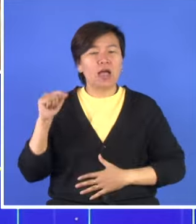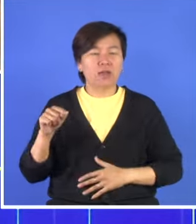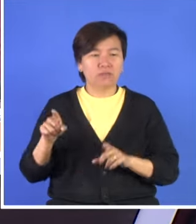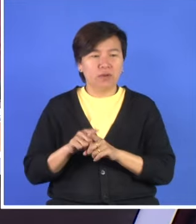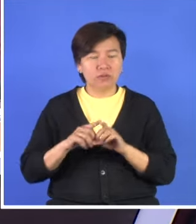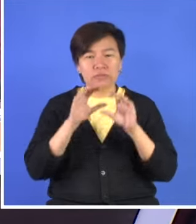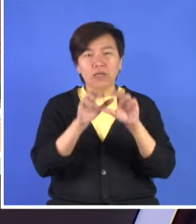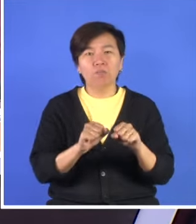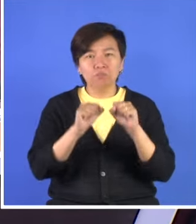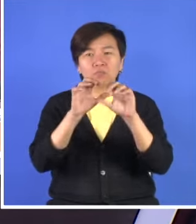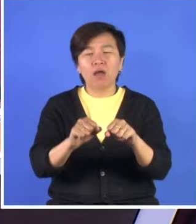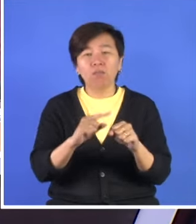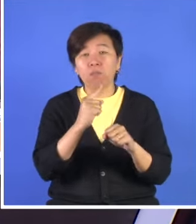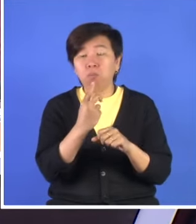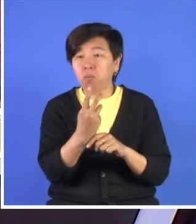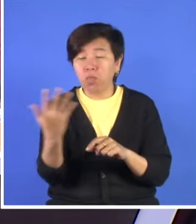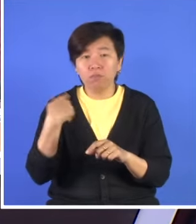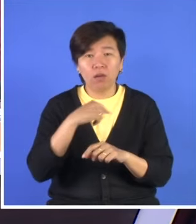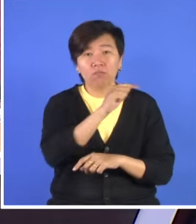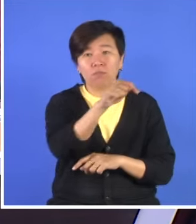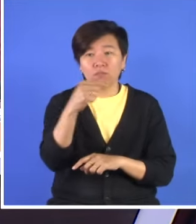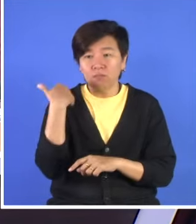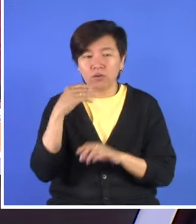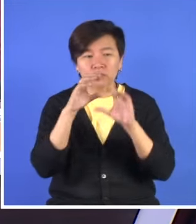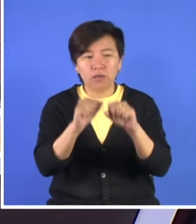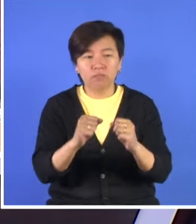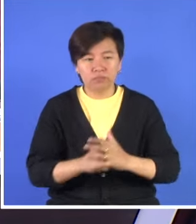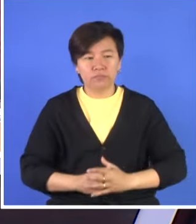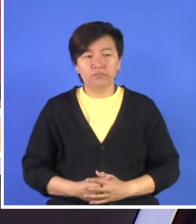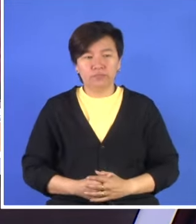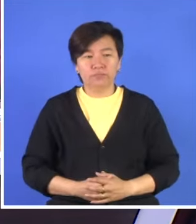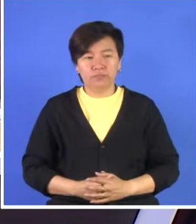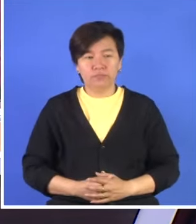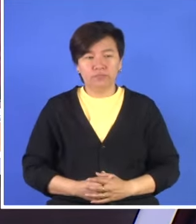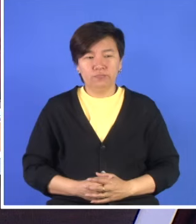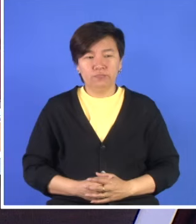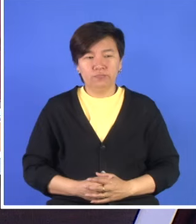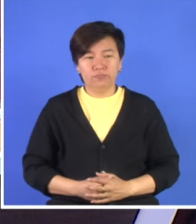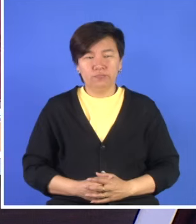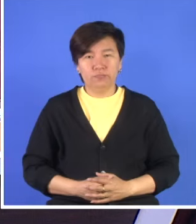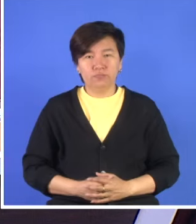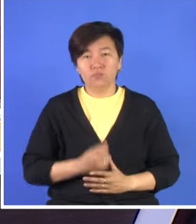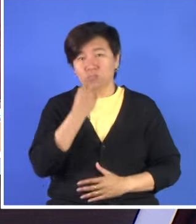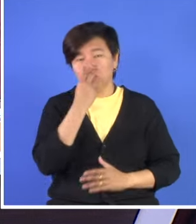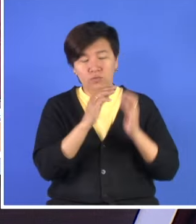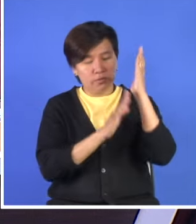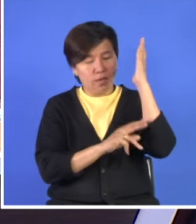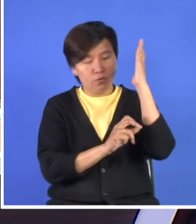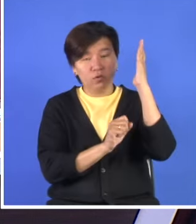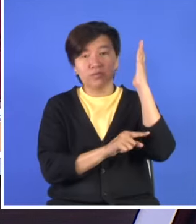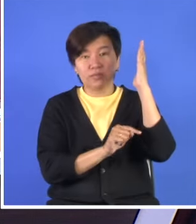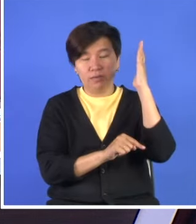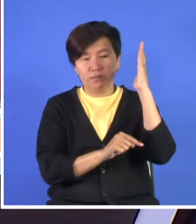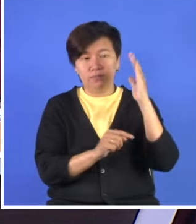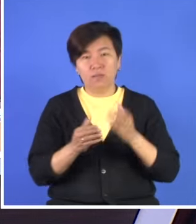หวั่นไม่ไหวอ่ ะ ตรงไหนก็มีนะทุกวันนี้นะครับอยู่ที่ว่าจะจับหรือไม่ขนาดเองนะครับไปต่อที่จังหวัดนครศรีธรรมราชเขาบอกว่าประมงเ